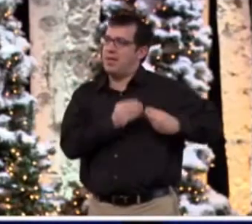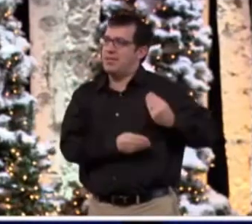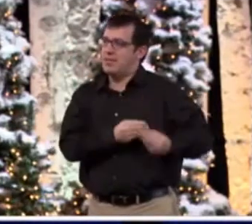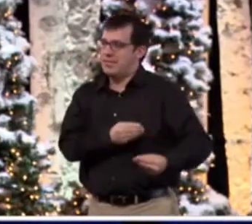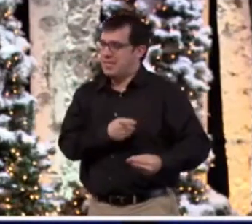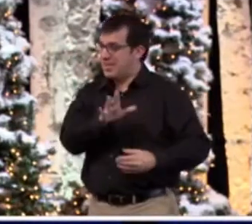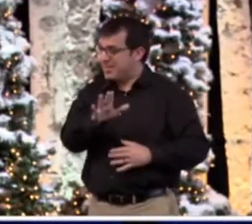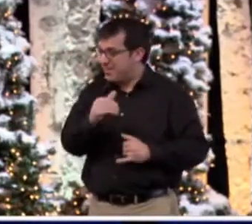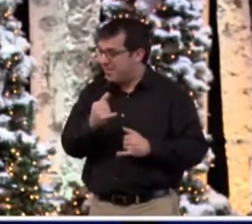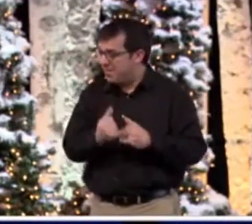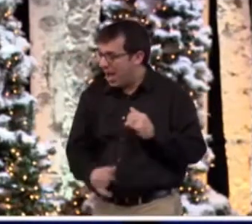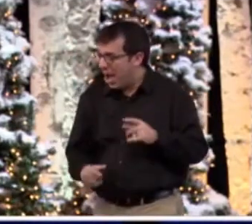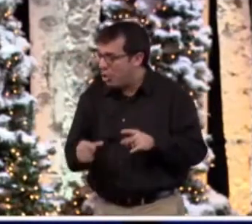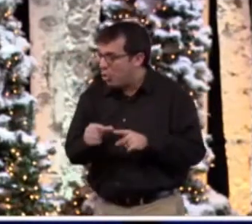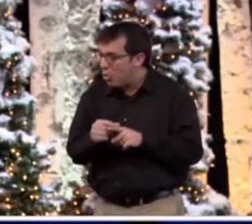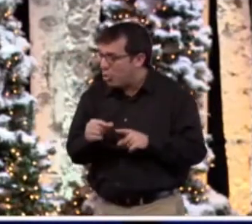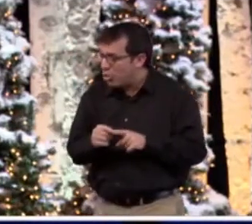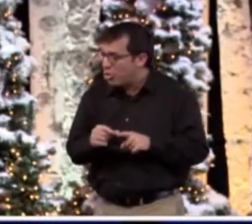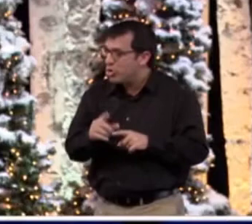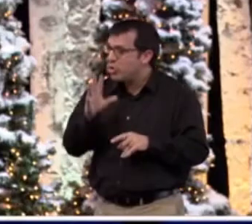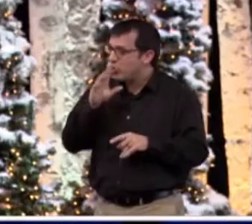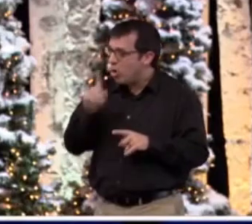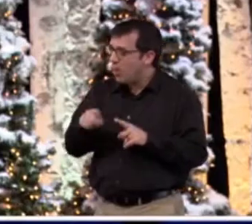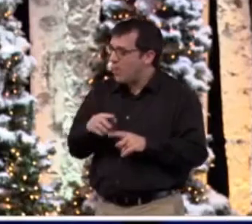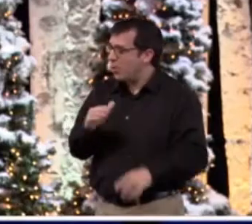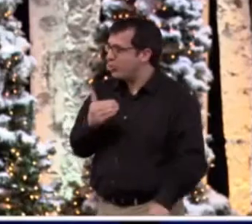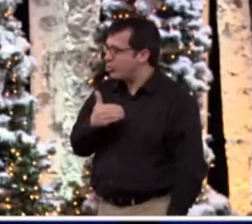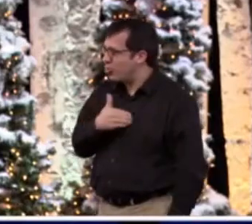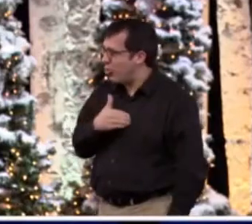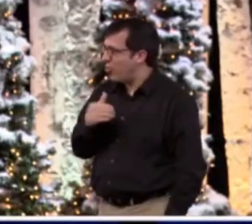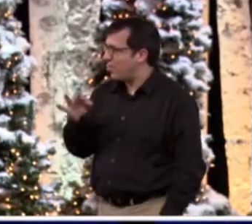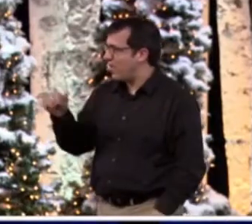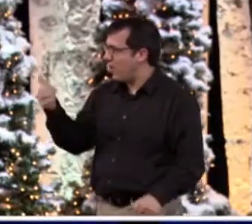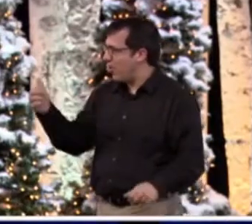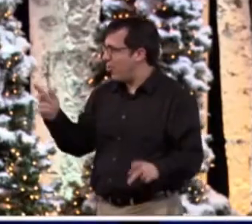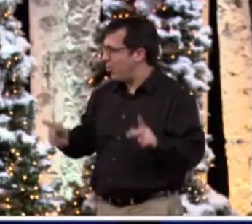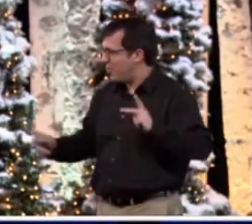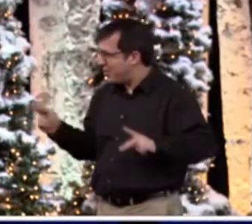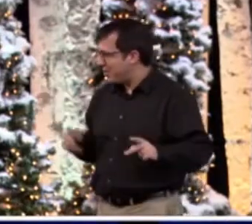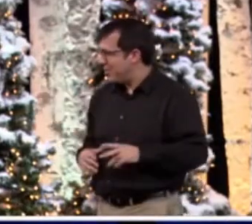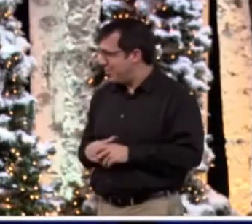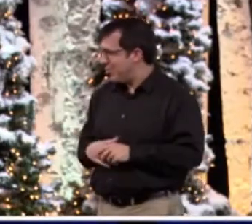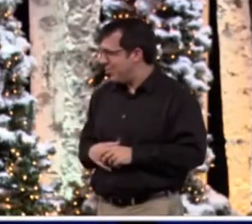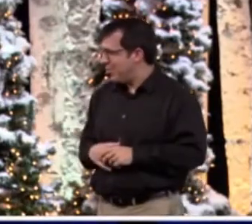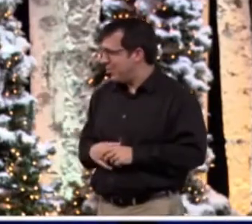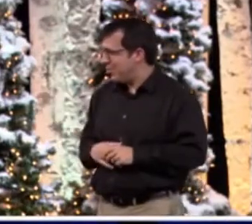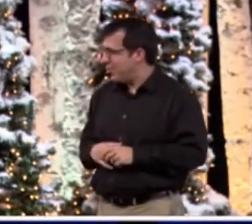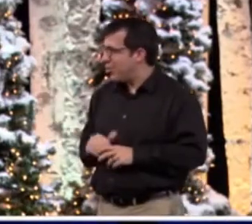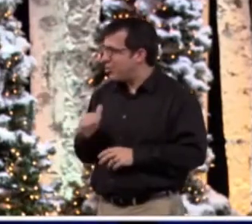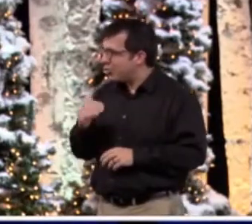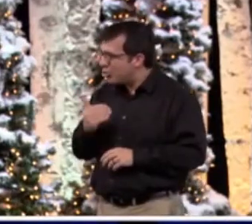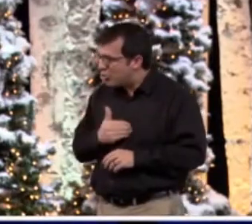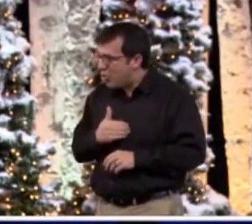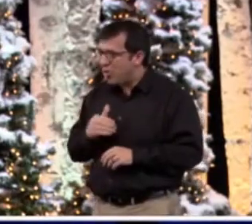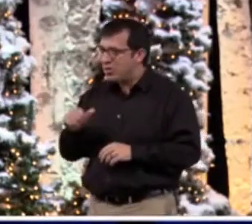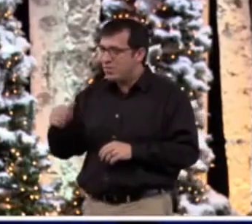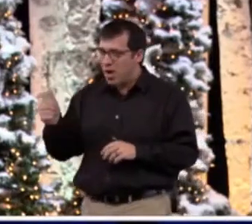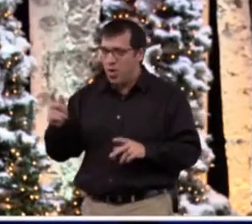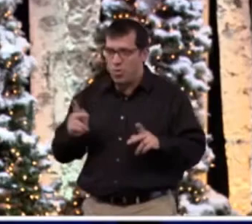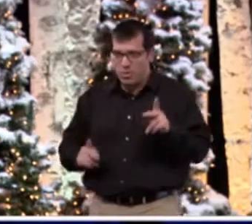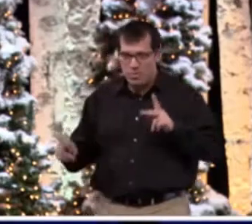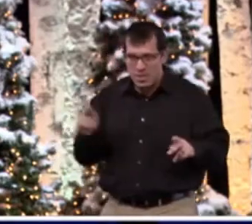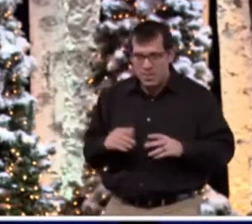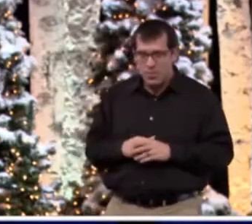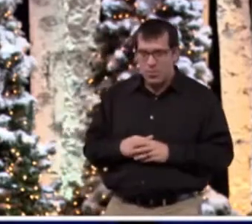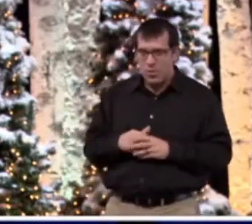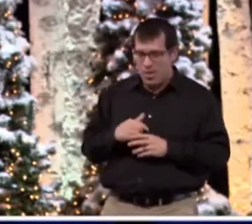परमेश्वरलाई धन्यवाद दिइरहेको थिएँ, जसका अन्तिम बाढीहरूमा समेत अरूलाई बचाउने विषयमा बोलिरहनु भएको थियो। अरूका